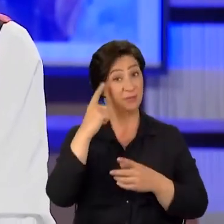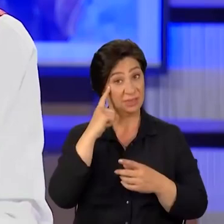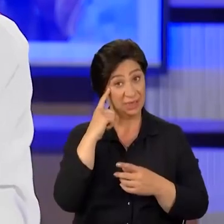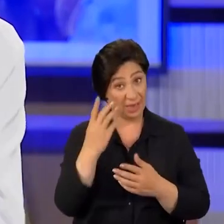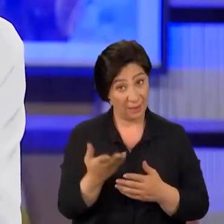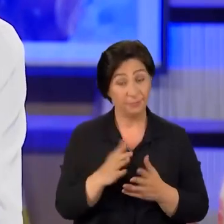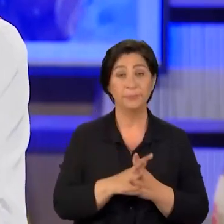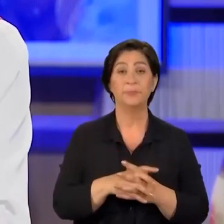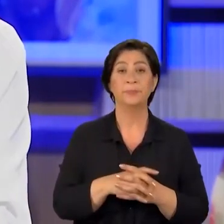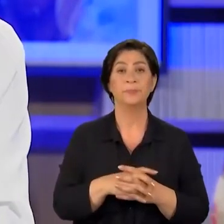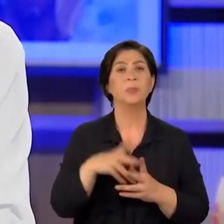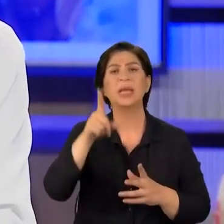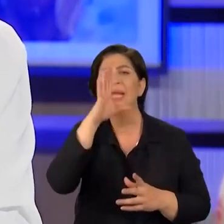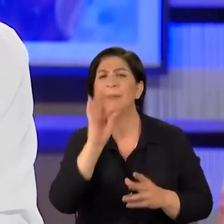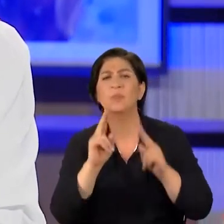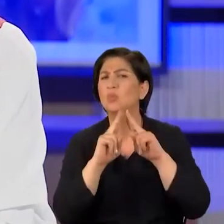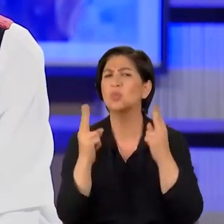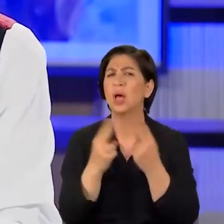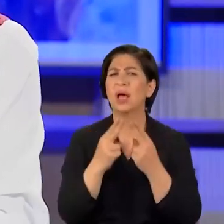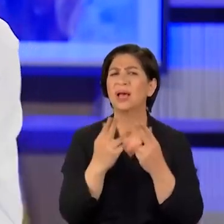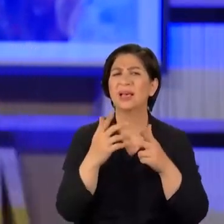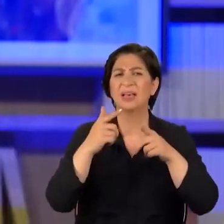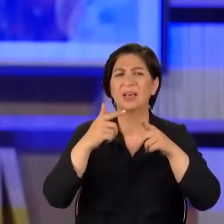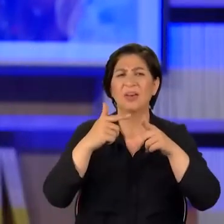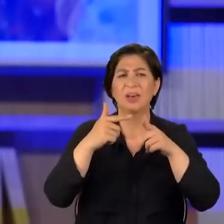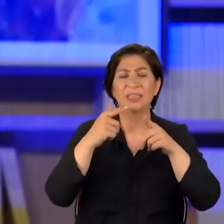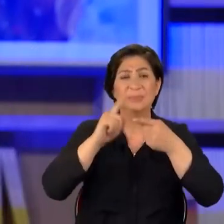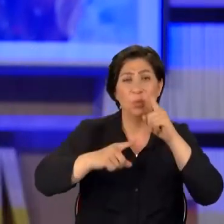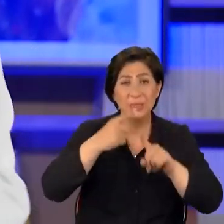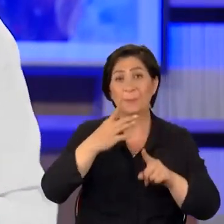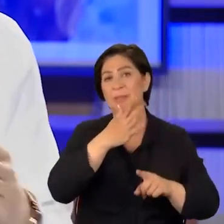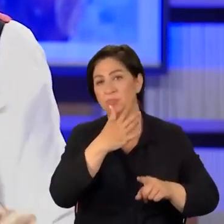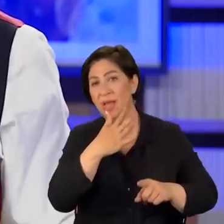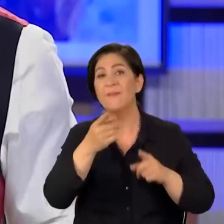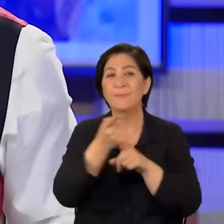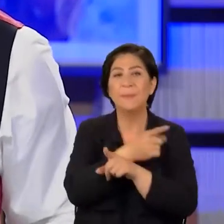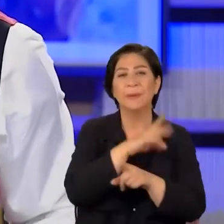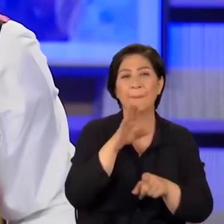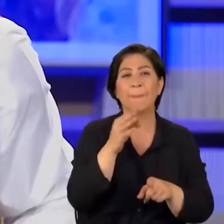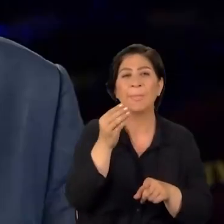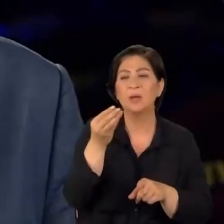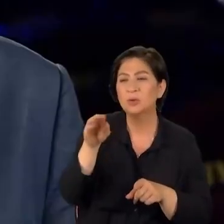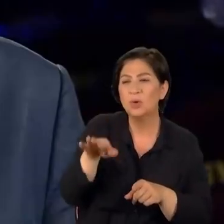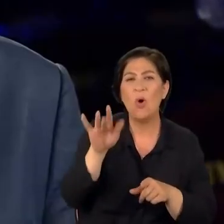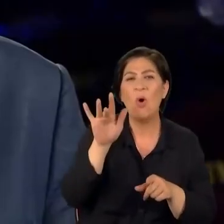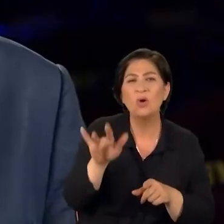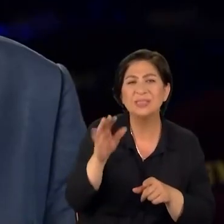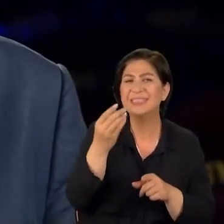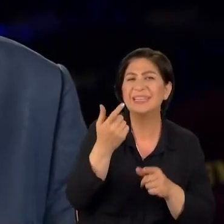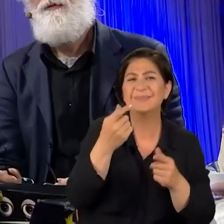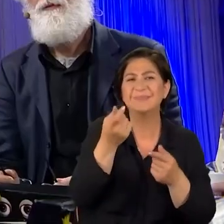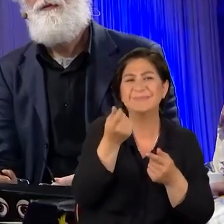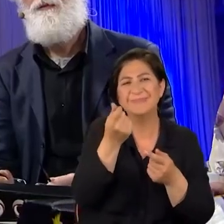sadece ahlaki bir tutumla. Yani bunlar kimdir dünyadaki büyük filozoflar, siyaset bilimciler bilmem ne? Genelde küçük burjuva, orta sınıf